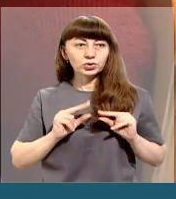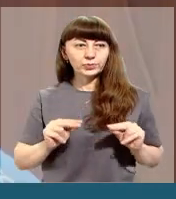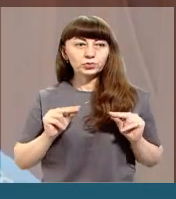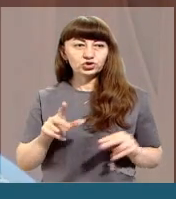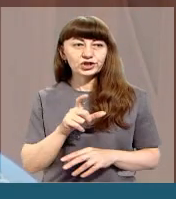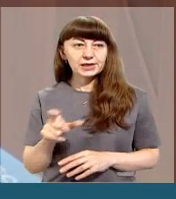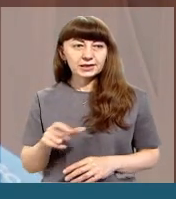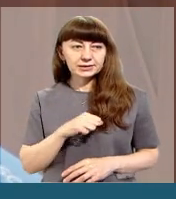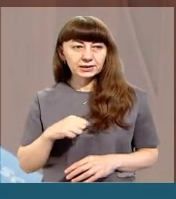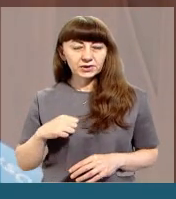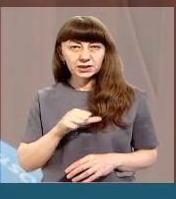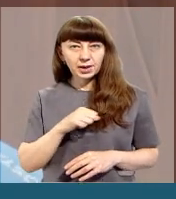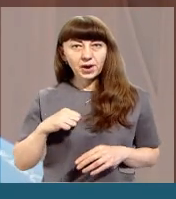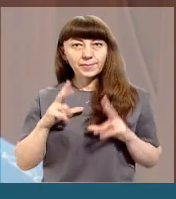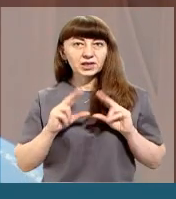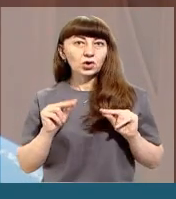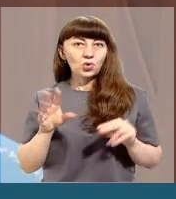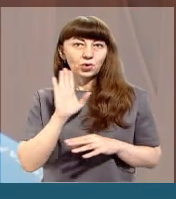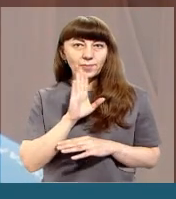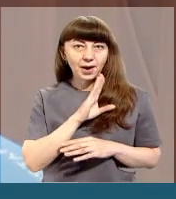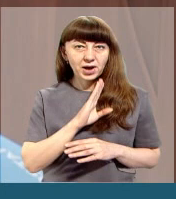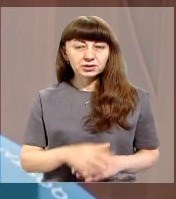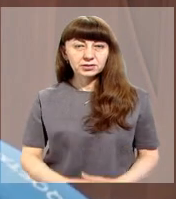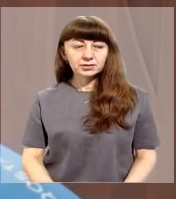педагоги. Сама являюсь педагогом, матерью,